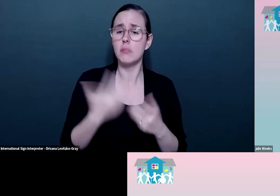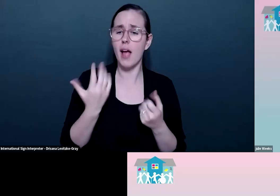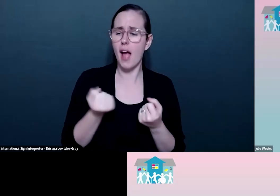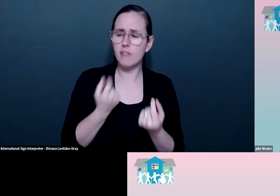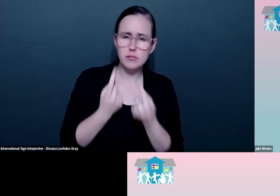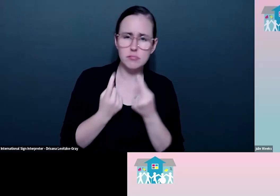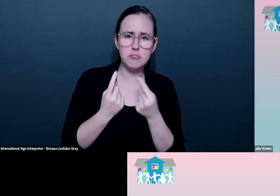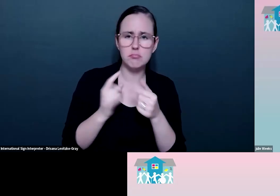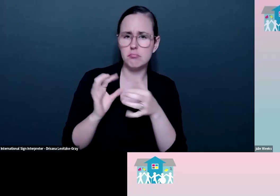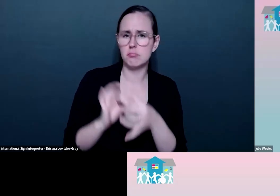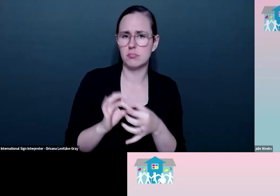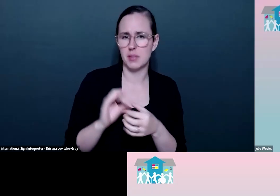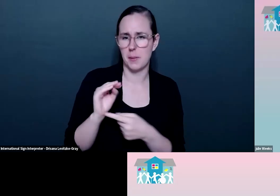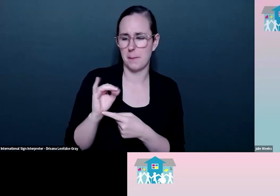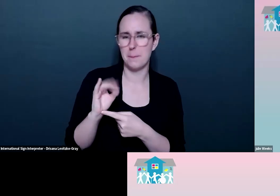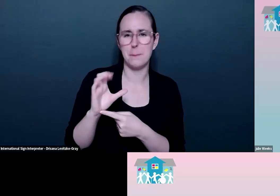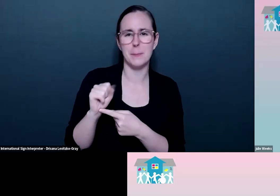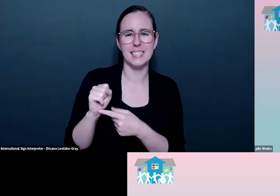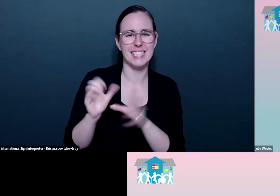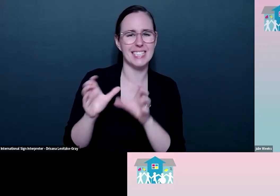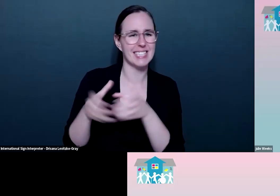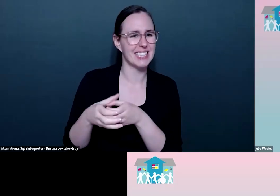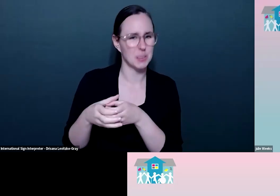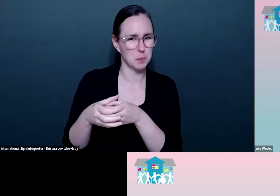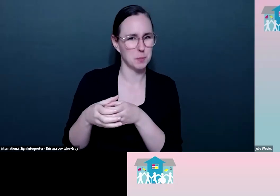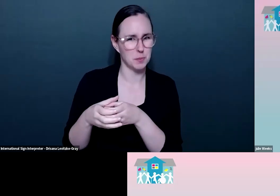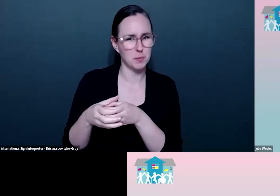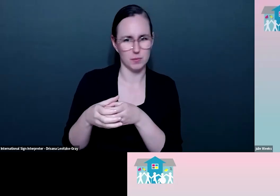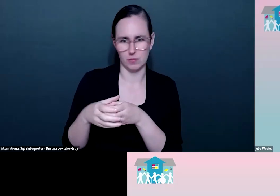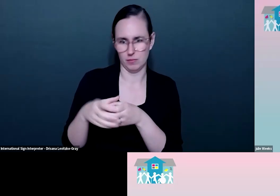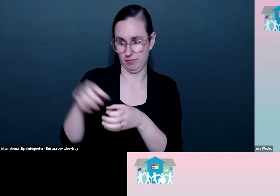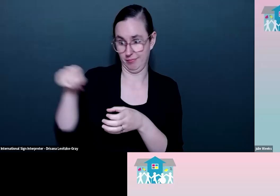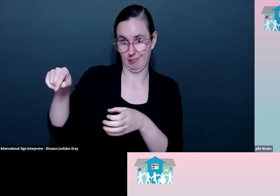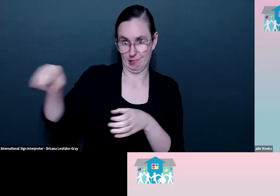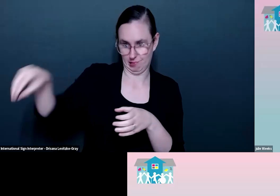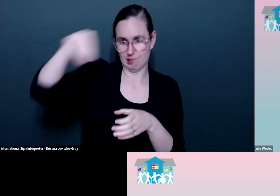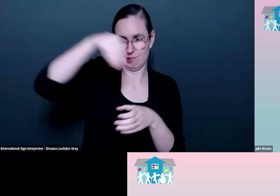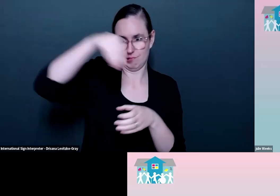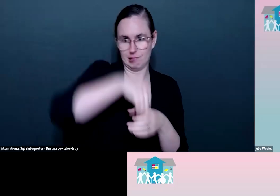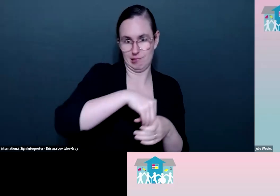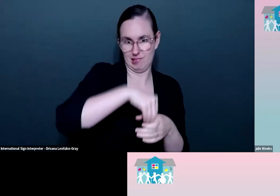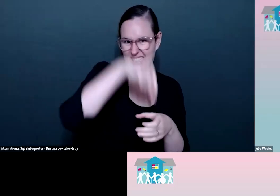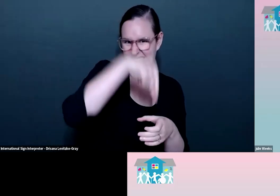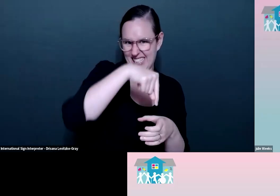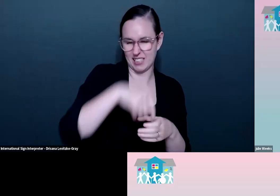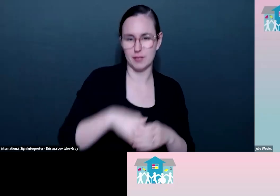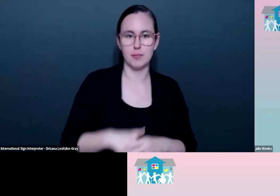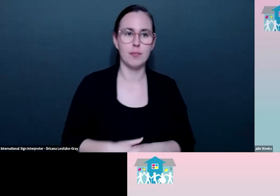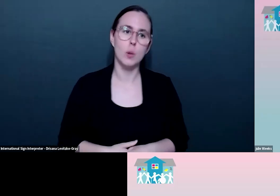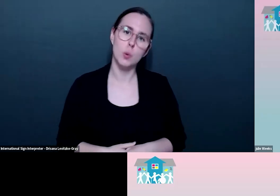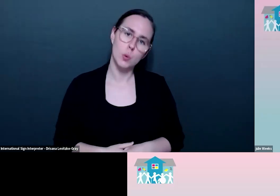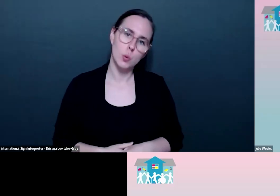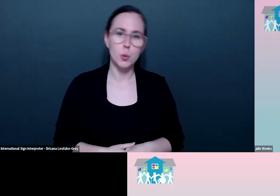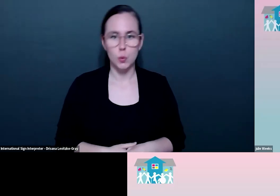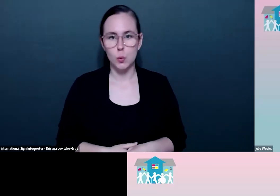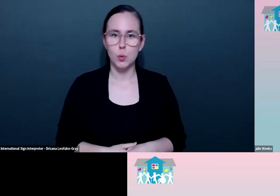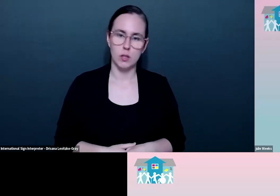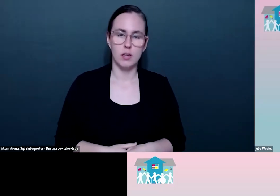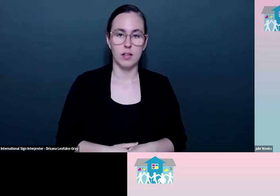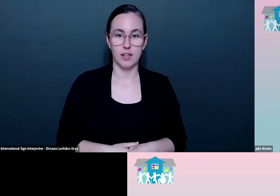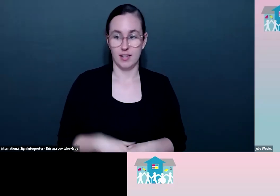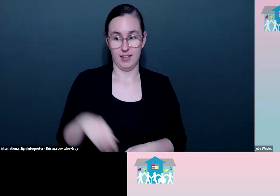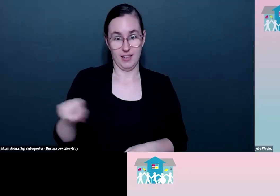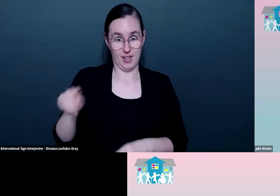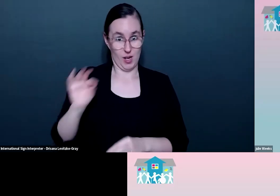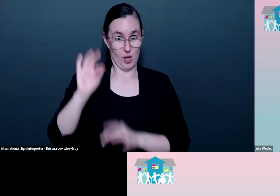inclure ce genre de questionnement? Bien évidemment, c'est une longue liste de questions.